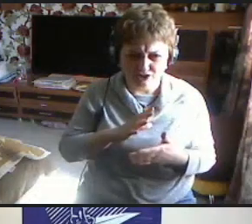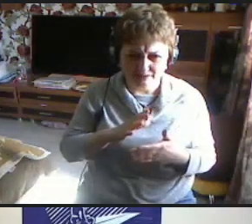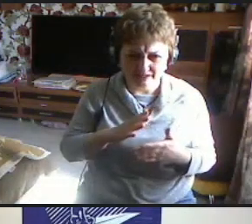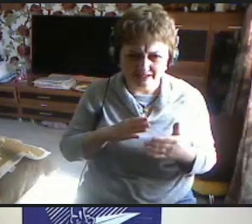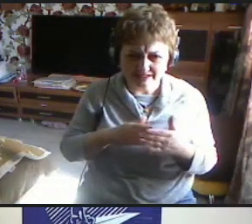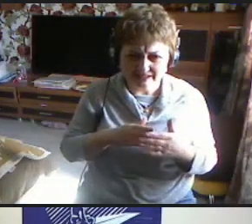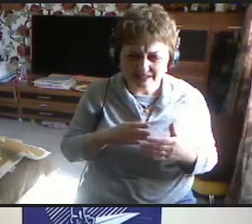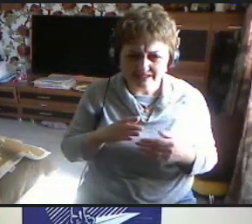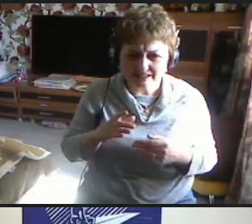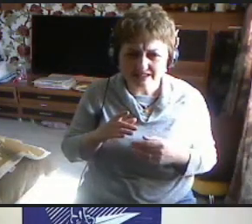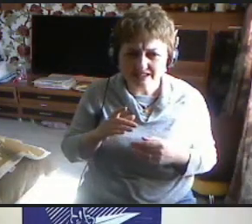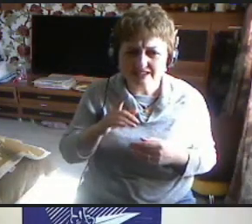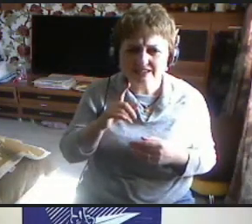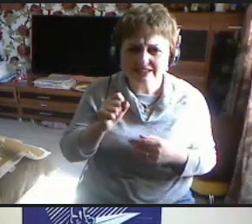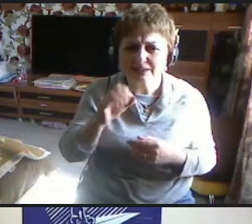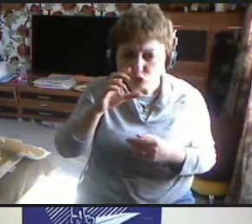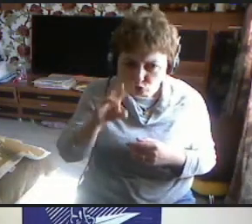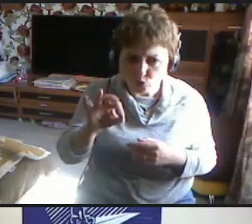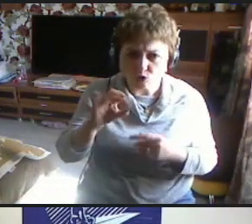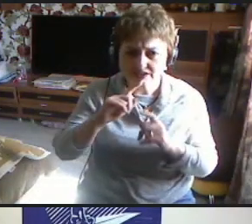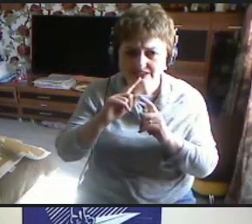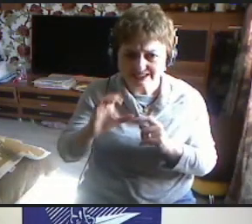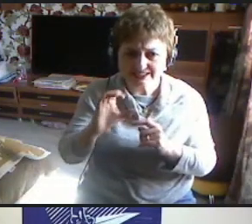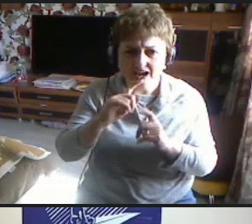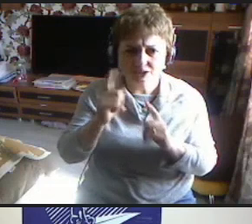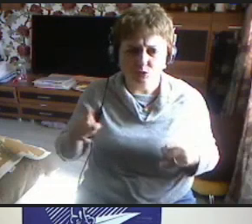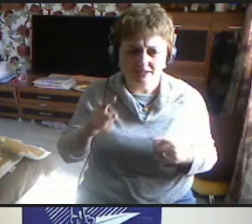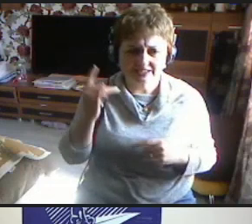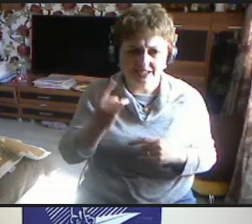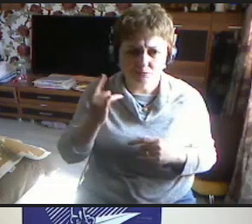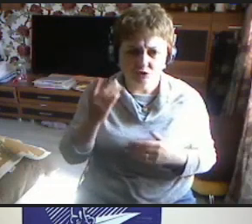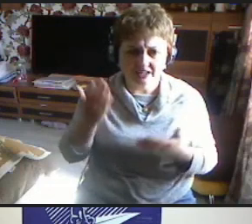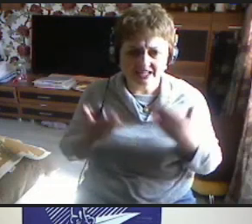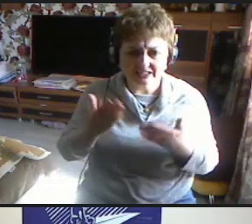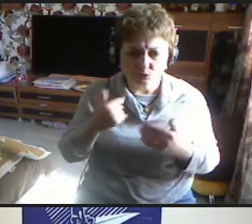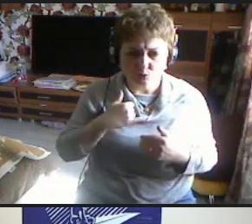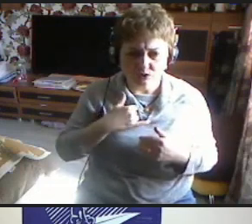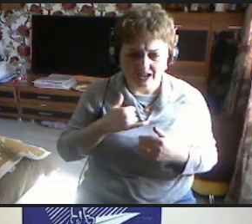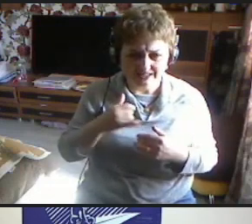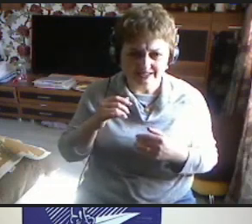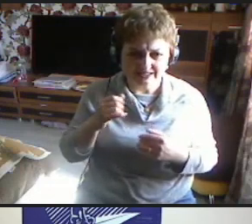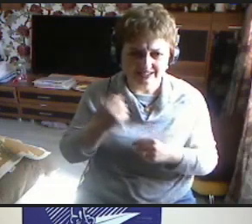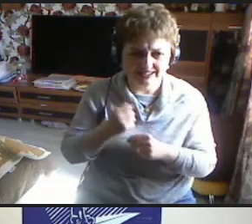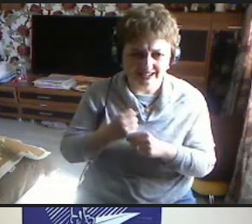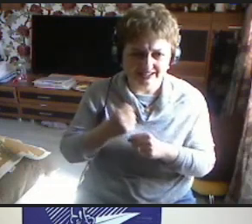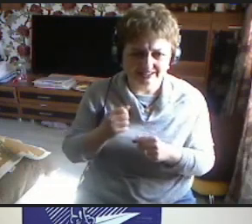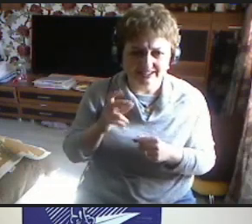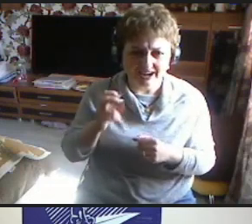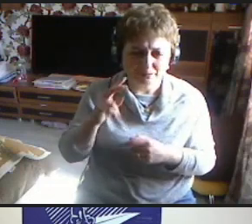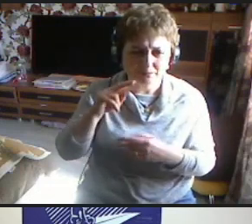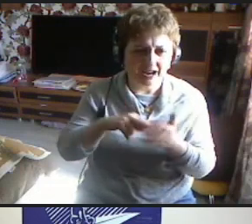с особенностями ребенка. Понимаете, если это делается, как у нас обычно, программа надомного